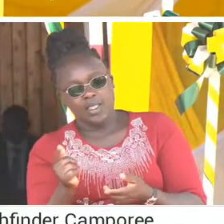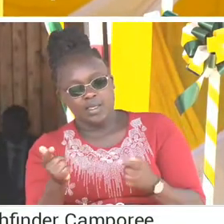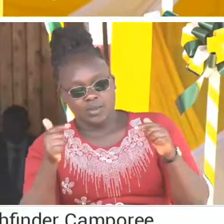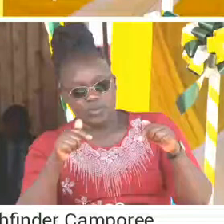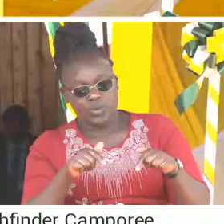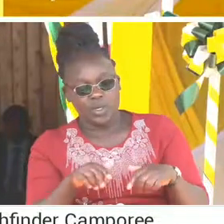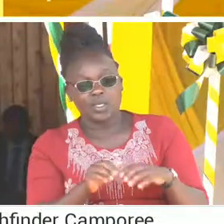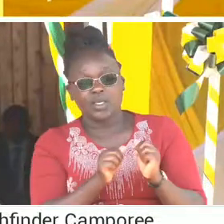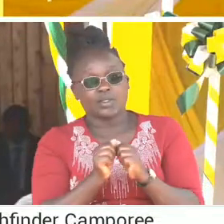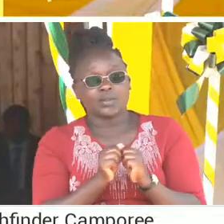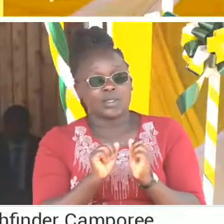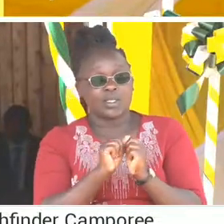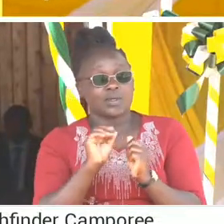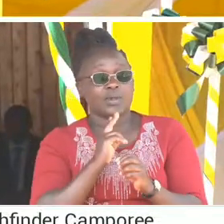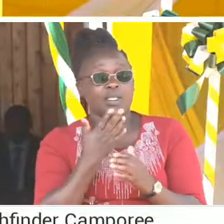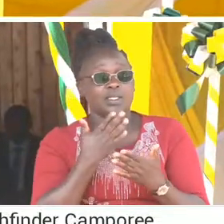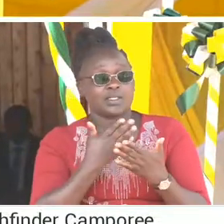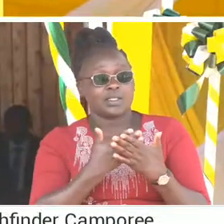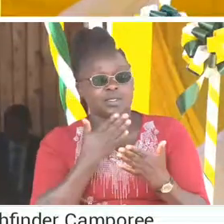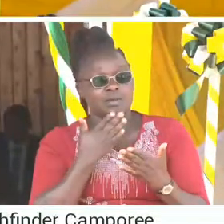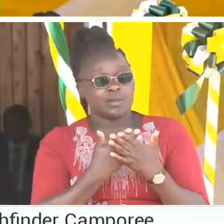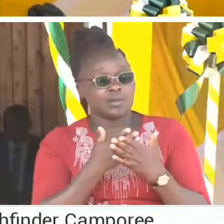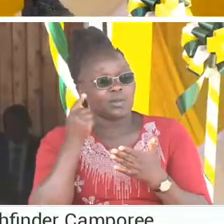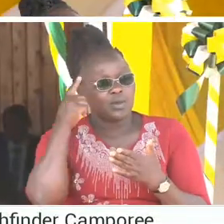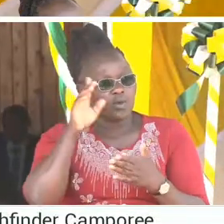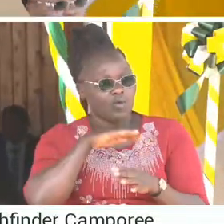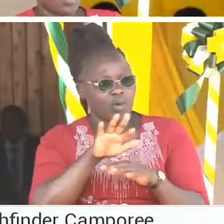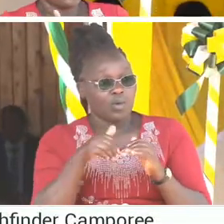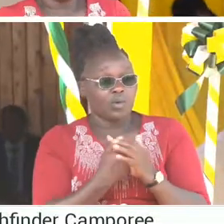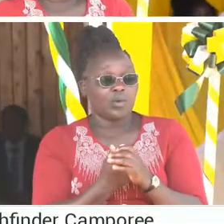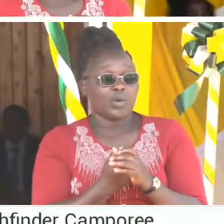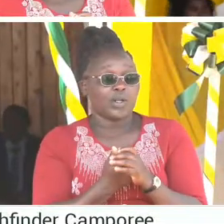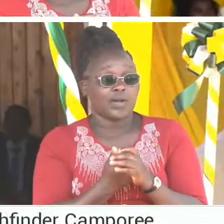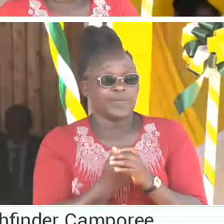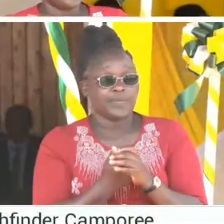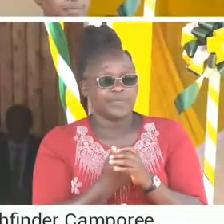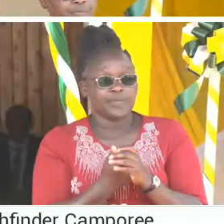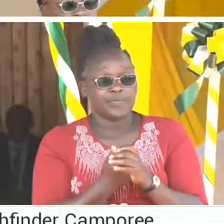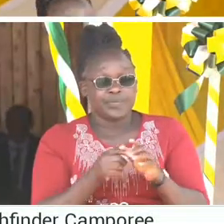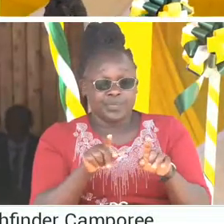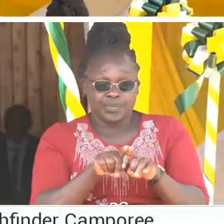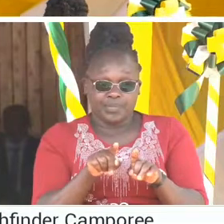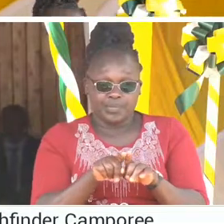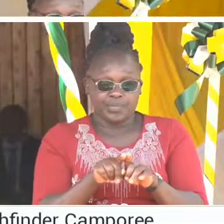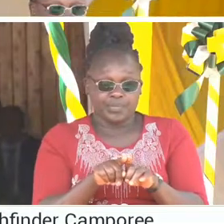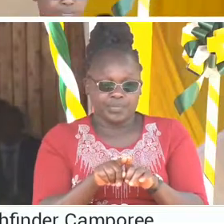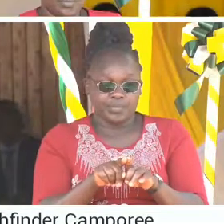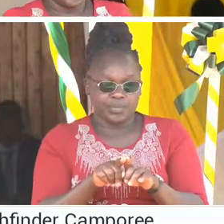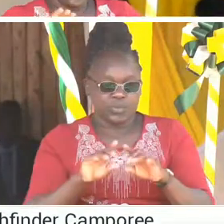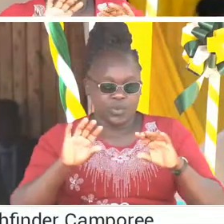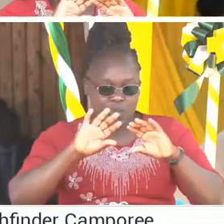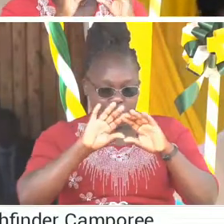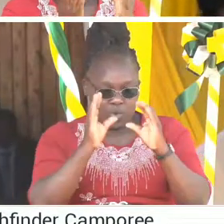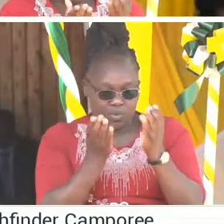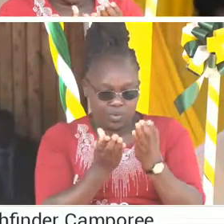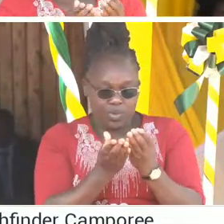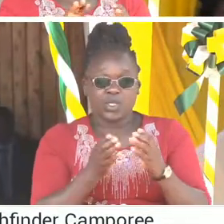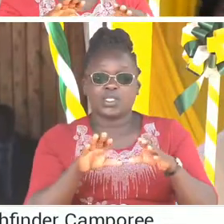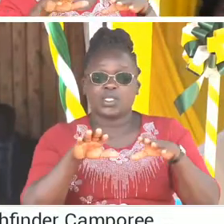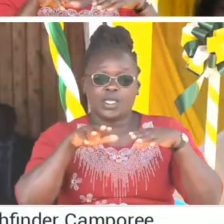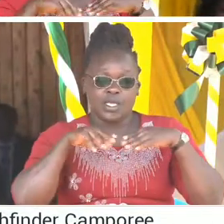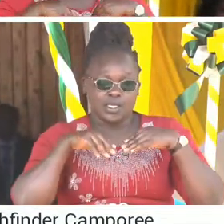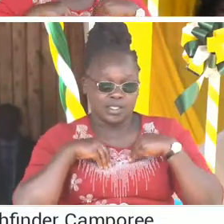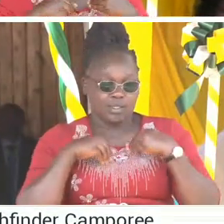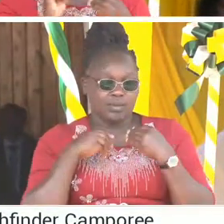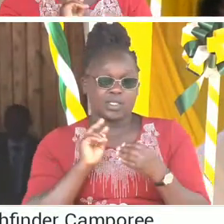ya mwelekeo. Tunashukuru sana kwa hayo yote. Alafu pia community ambao walituruhusu tukae na hawa,